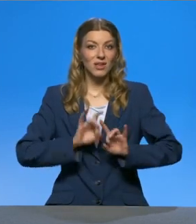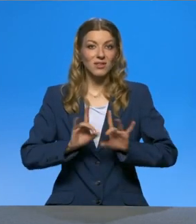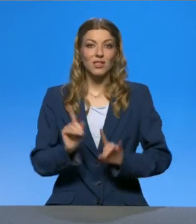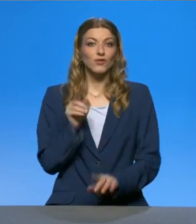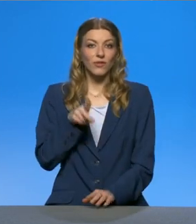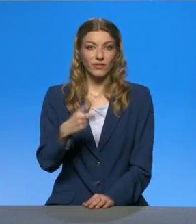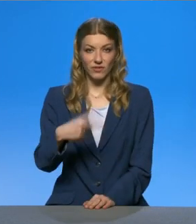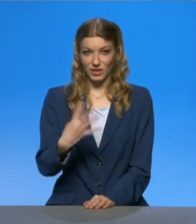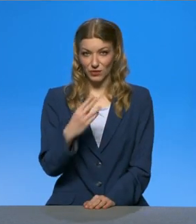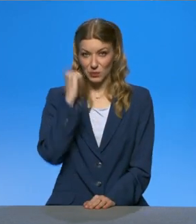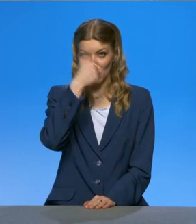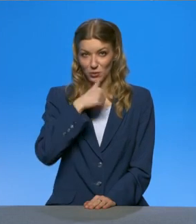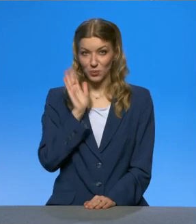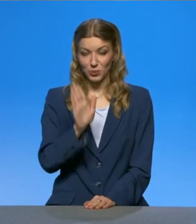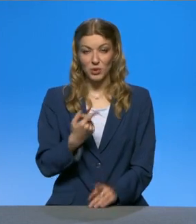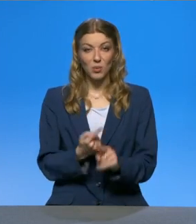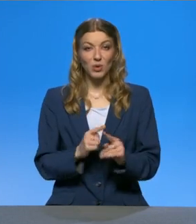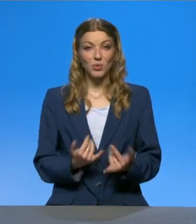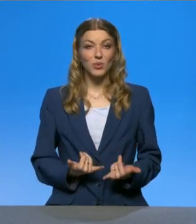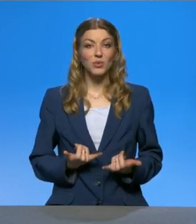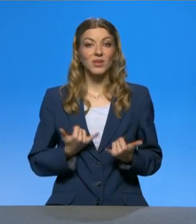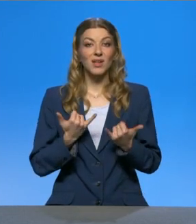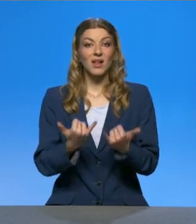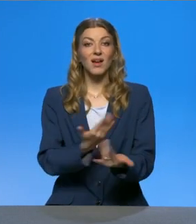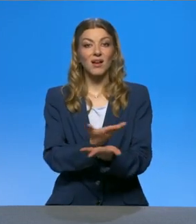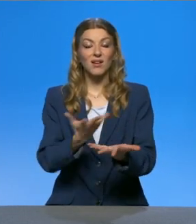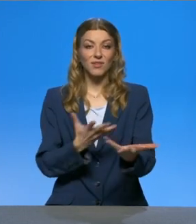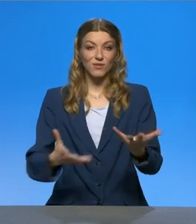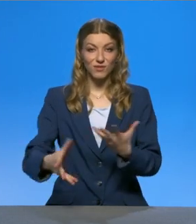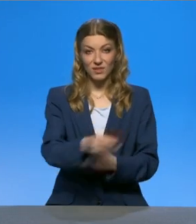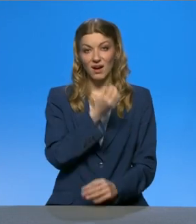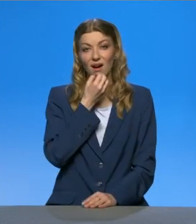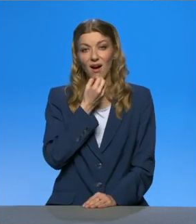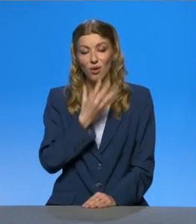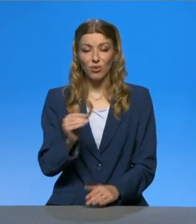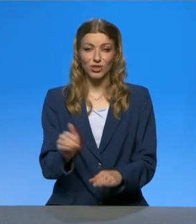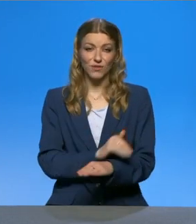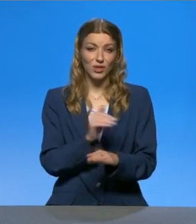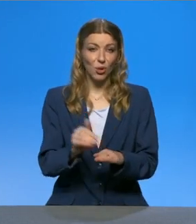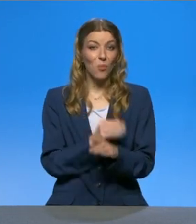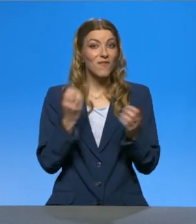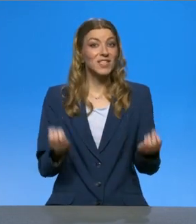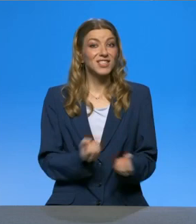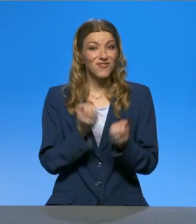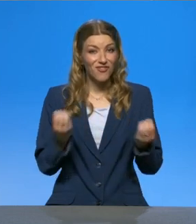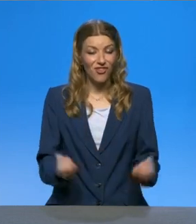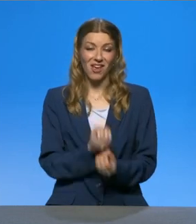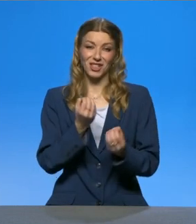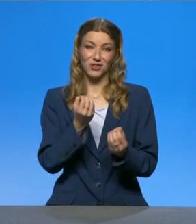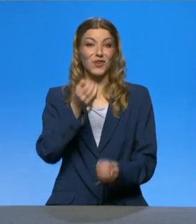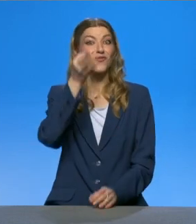Поэтому, ребята, всем хорошего, доброго, свежего, вкусного Нового года,